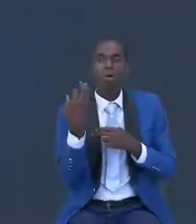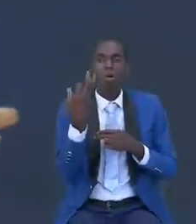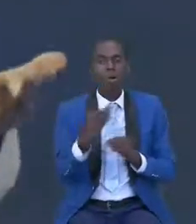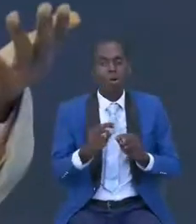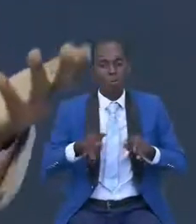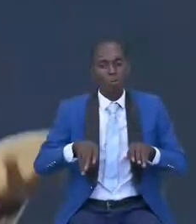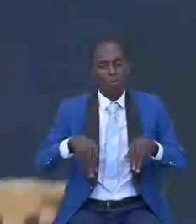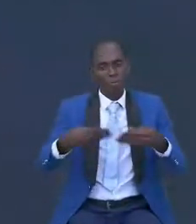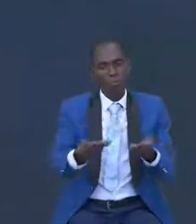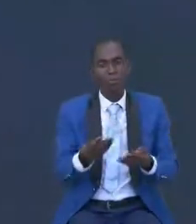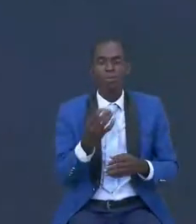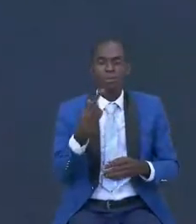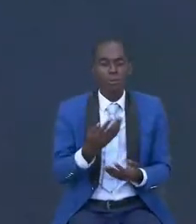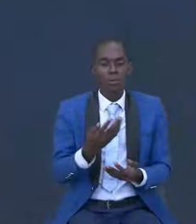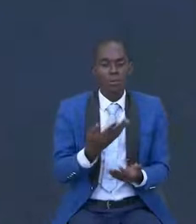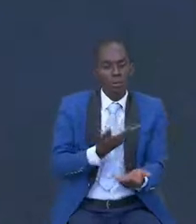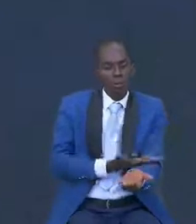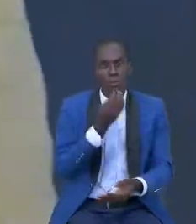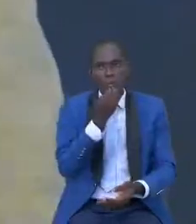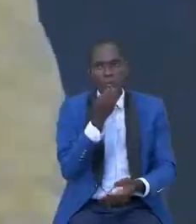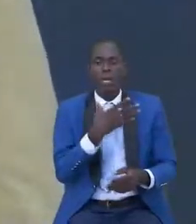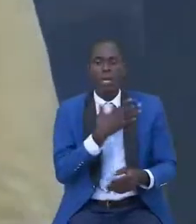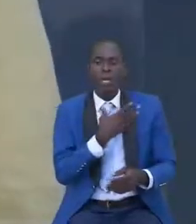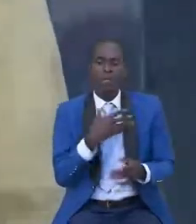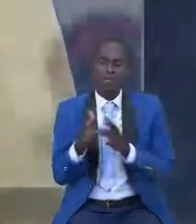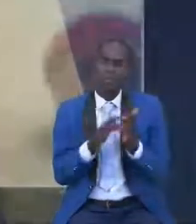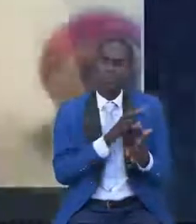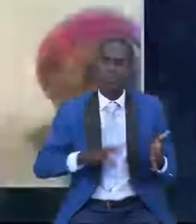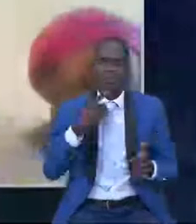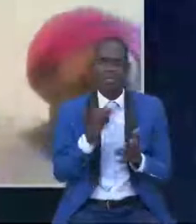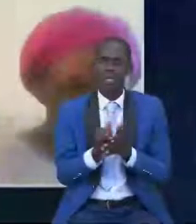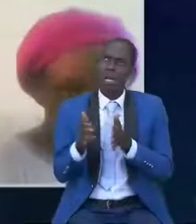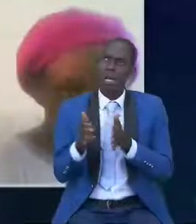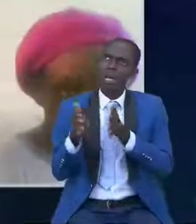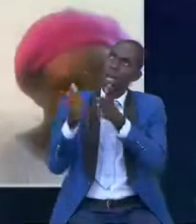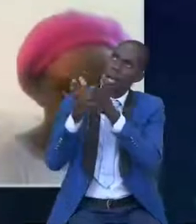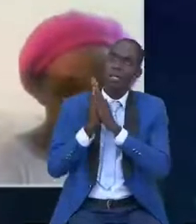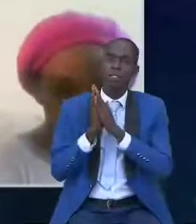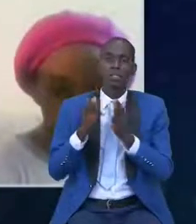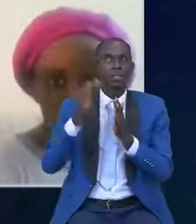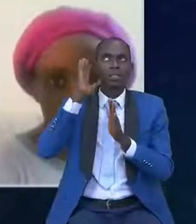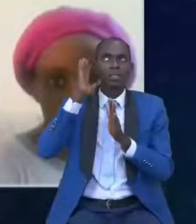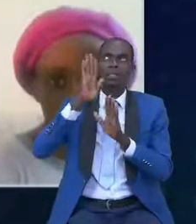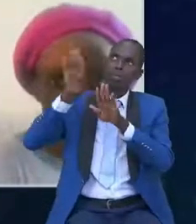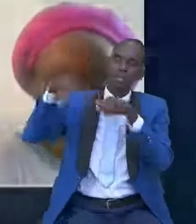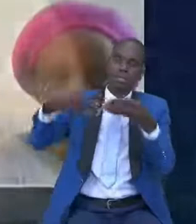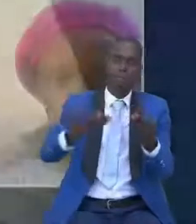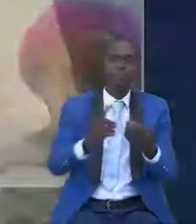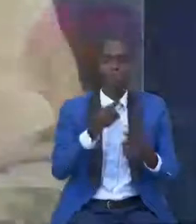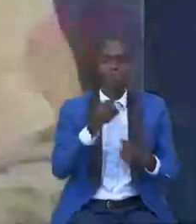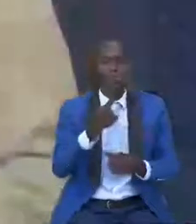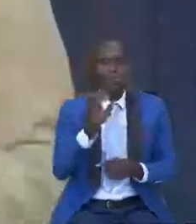a la responsabilité de pourvoir le petit déjeuner. Et Jésus a dit,